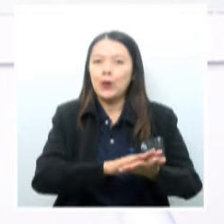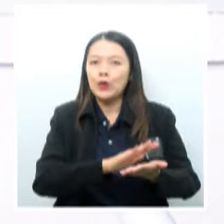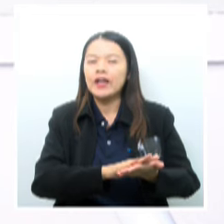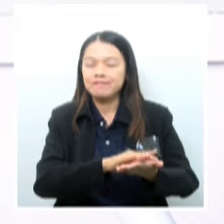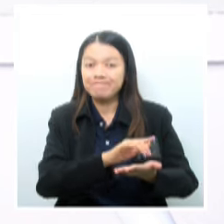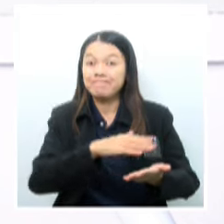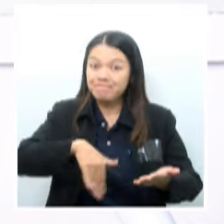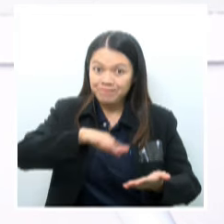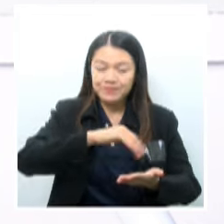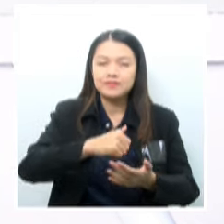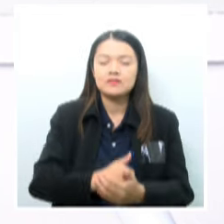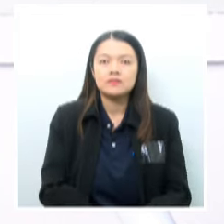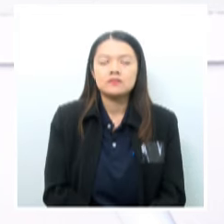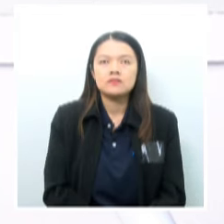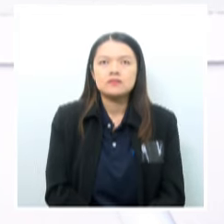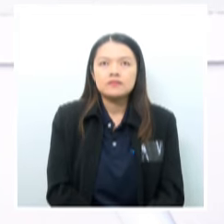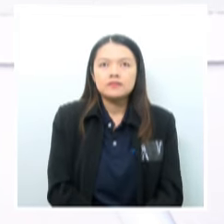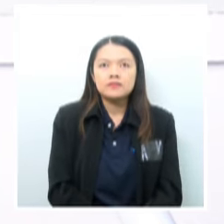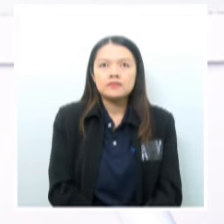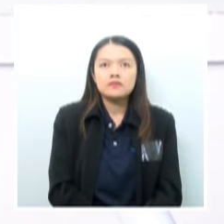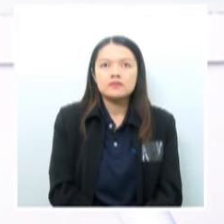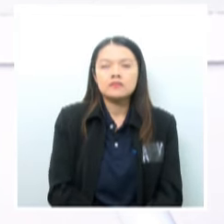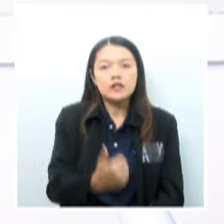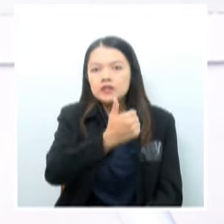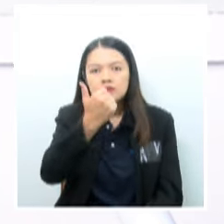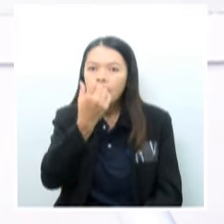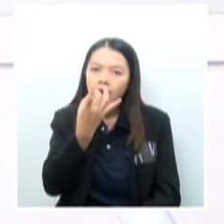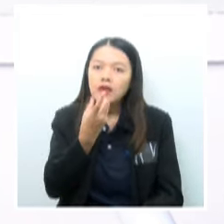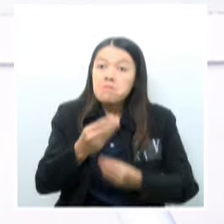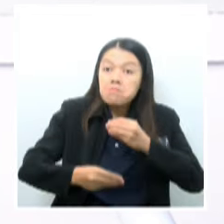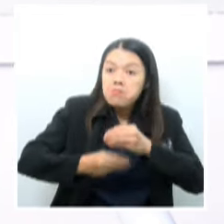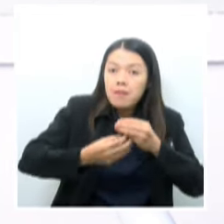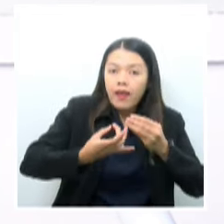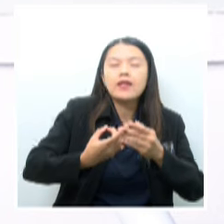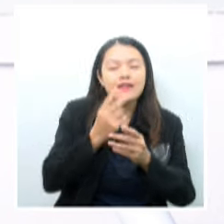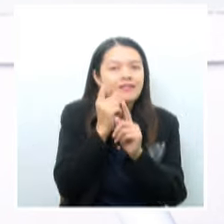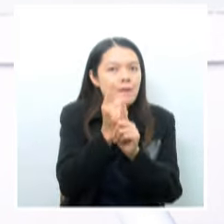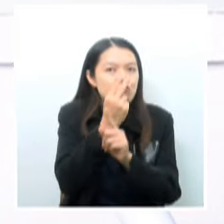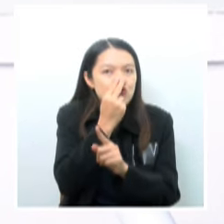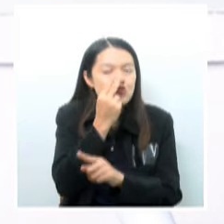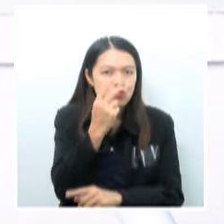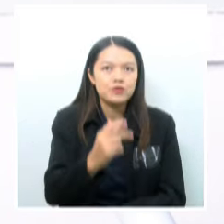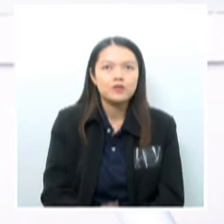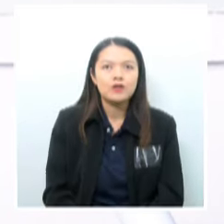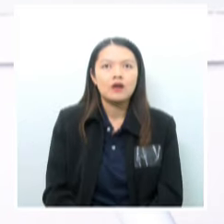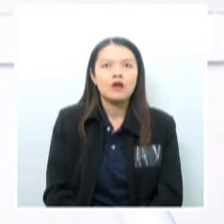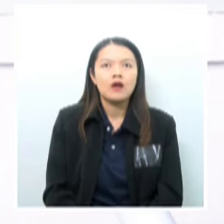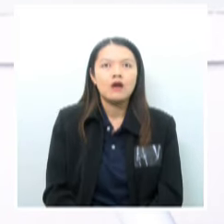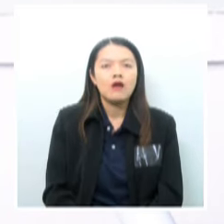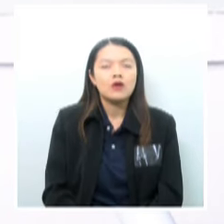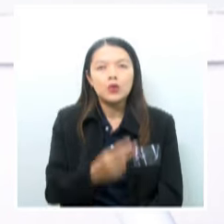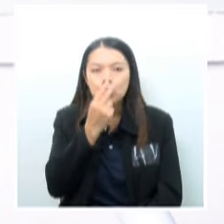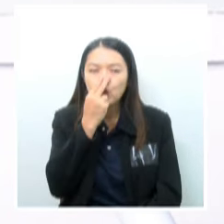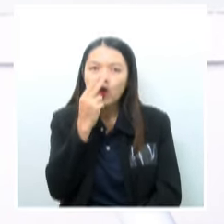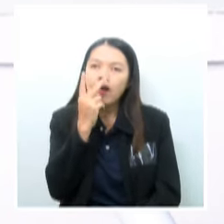ศึกษานะคะมากขึ้นแต่ว่าในส่วนอื่นจะมีอะไรมาเพิ่มเติมเนี่ยเดี๋ยวเราต้องติดตามกันนะคะในแต่ละช่วงค่ะว่า